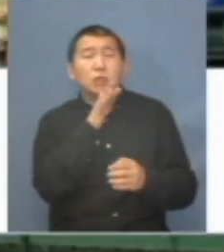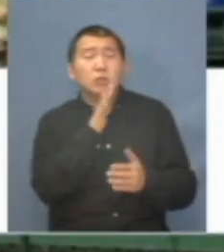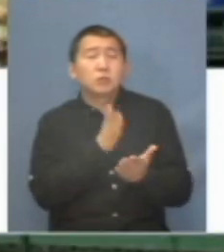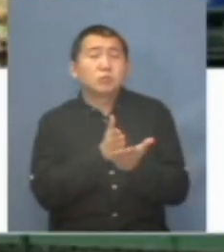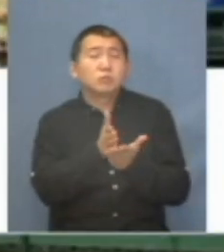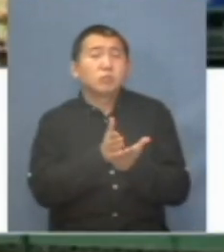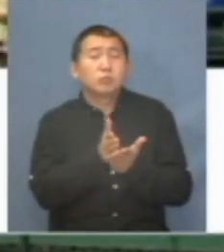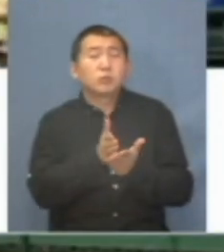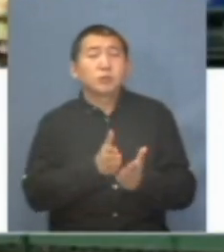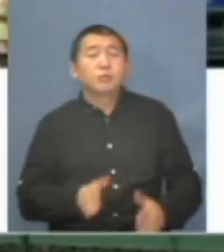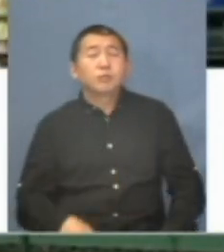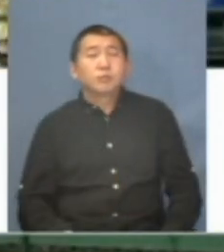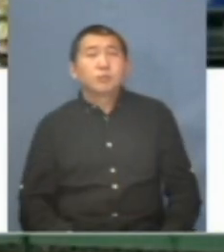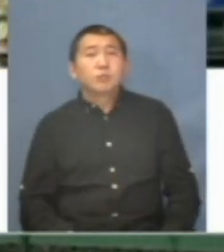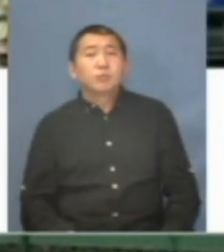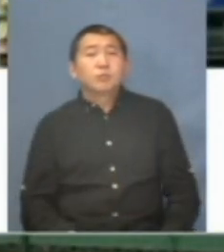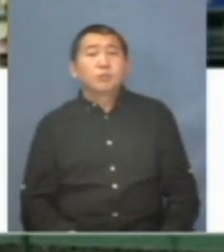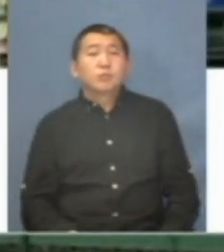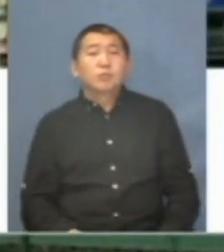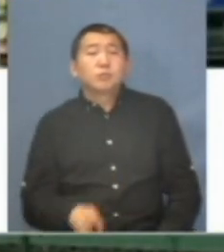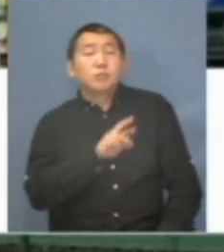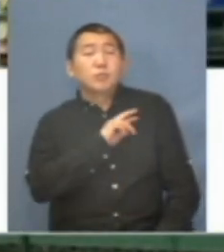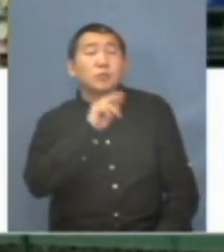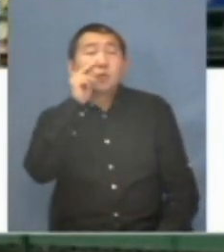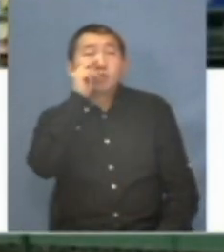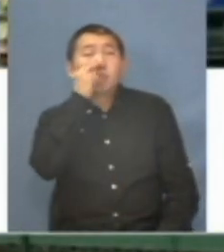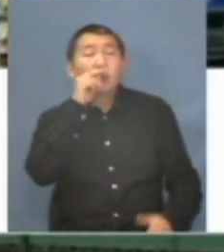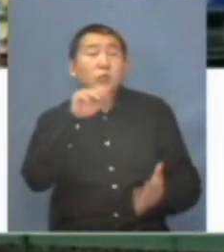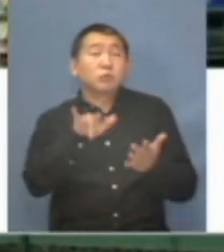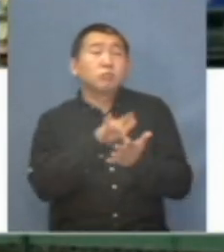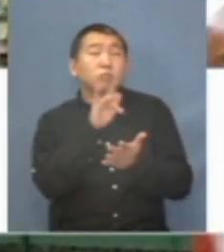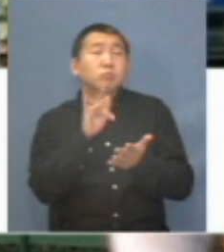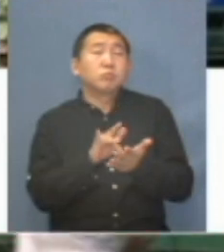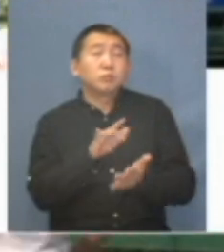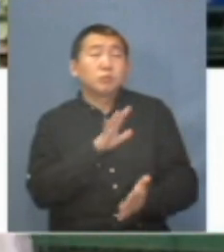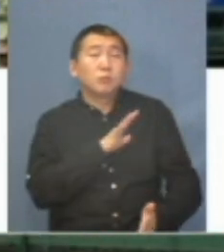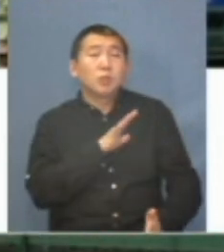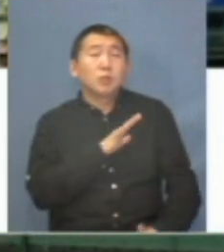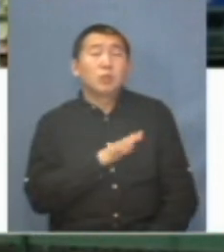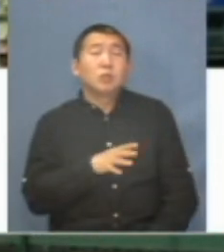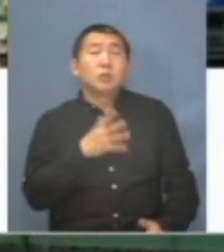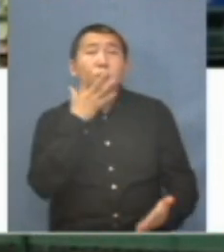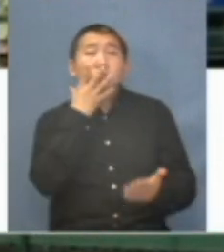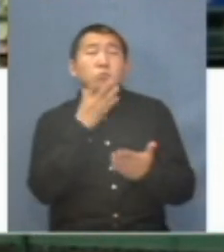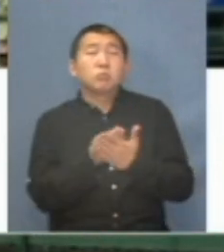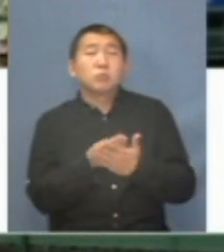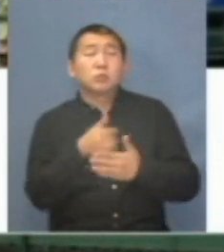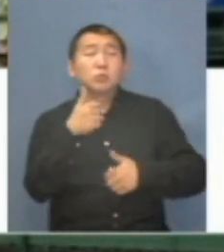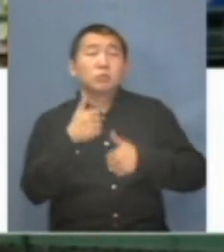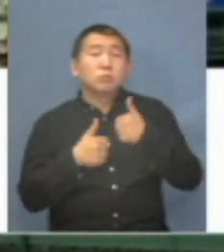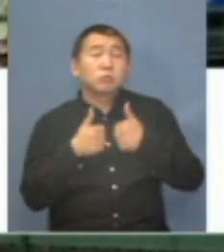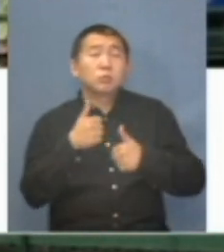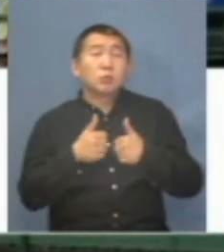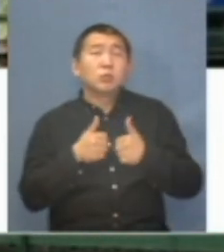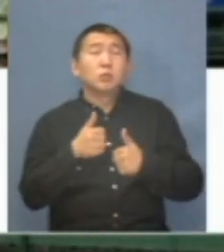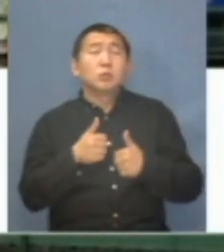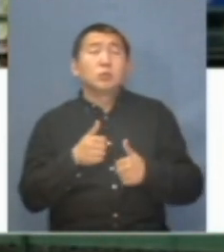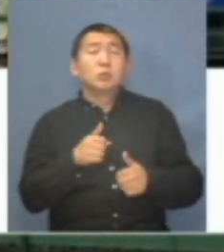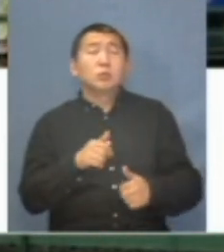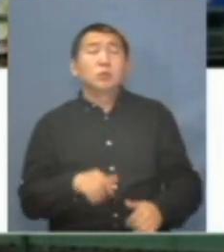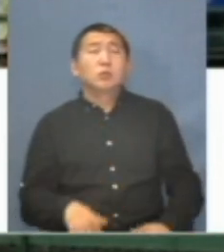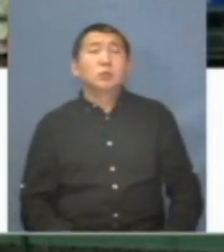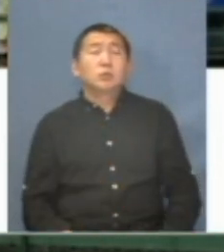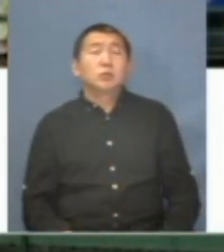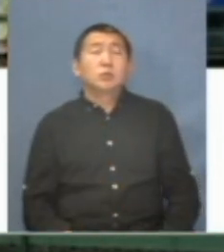Бұл жарысқа дайындық өзімнің Шымкент қаламда өтті. Ол жерде біз өзімнен жасты балдармен дайындалдым. Және